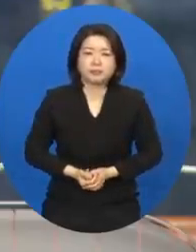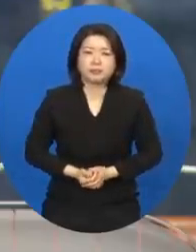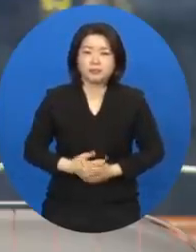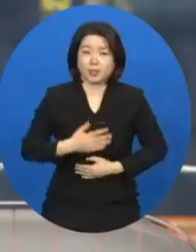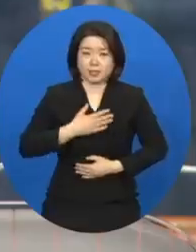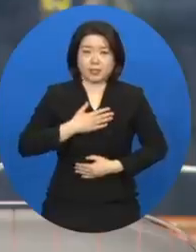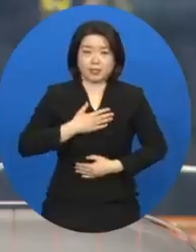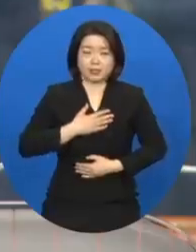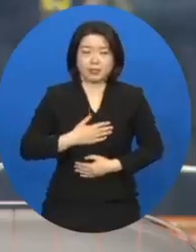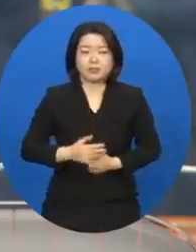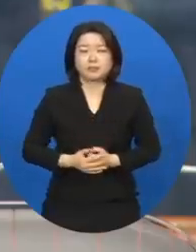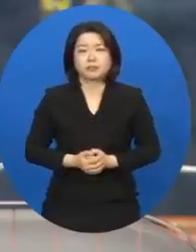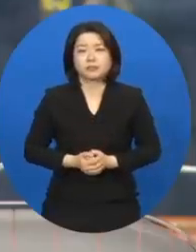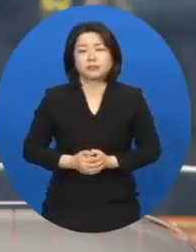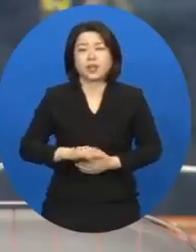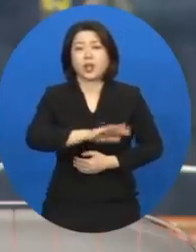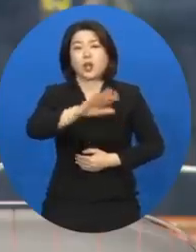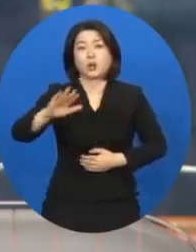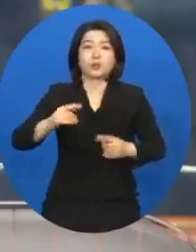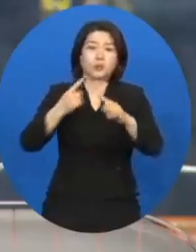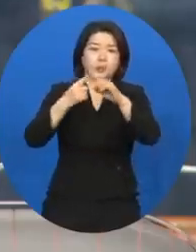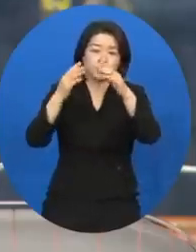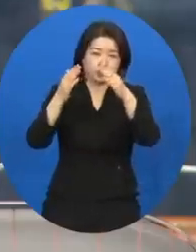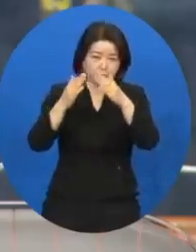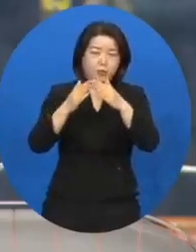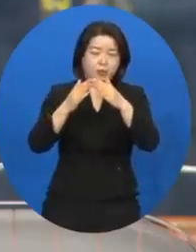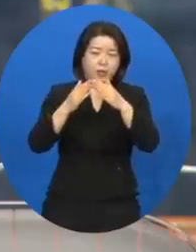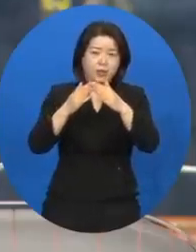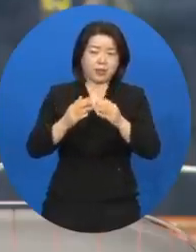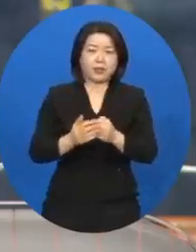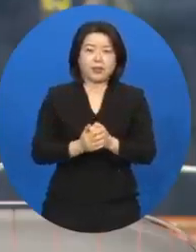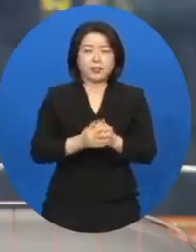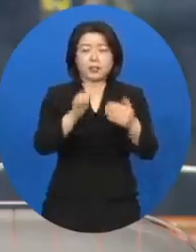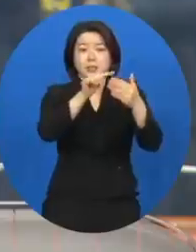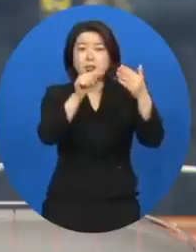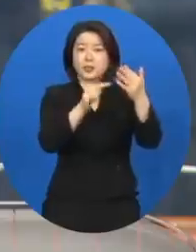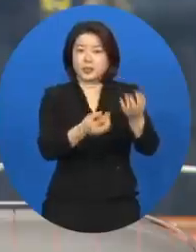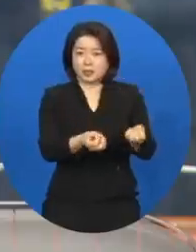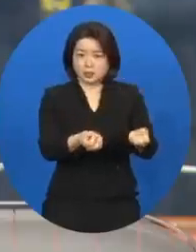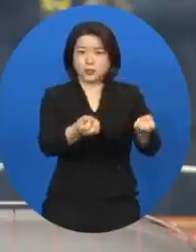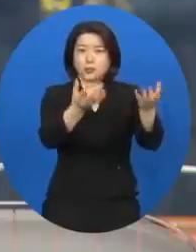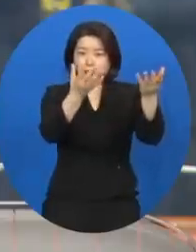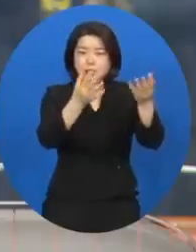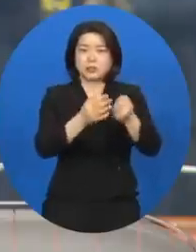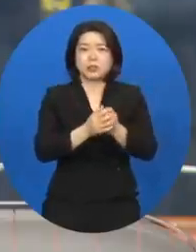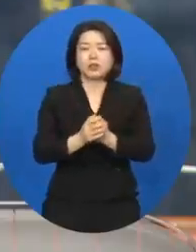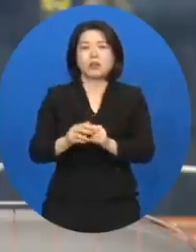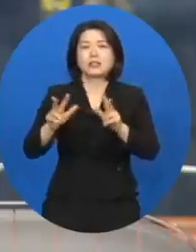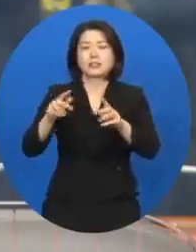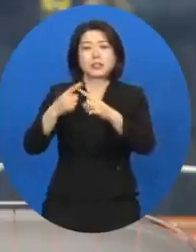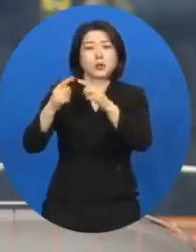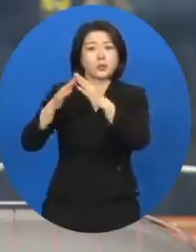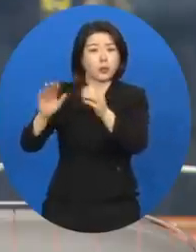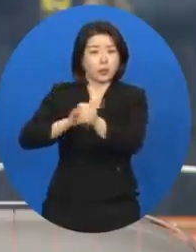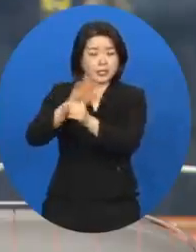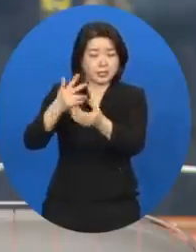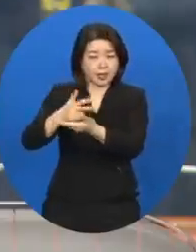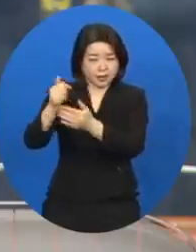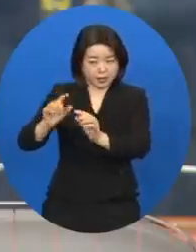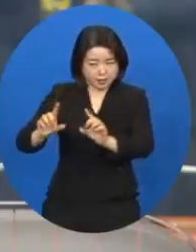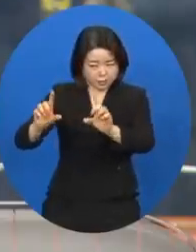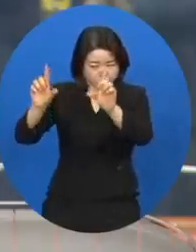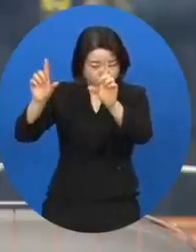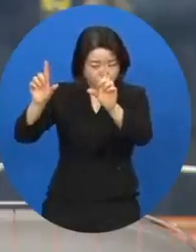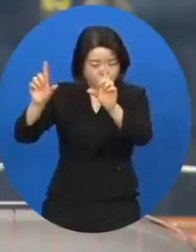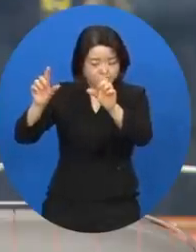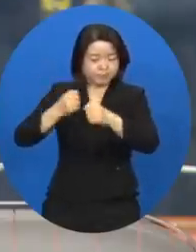저는 우리 교회에 이 유월절 지금 이 교회 사랑주의를